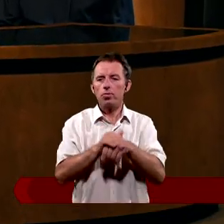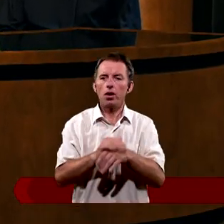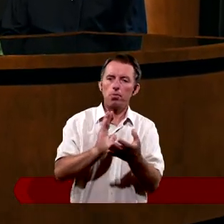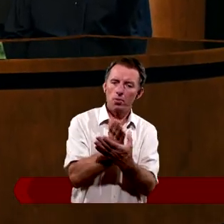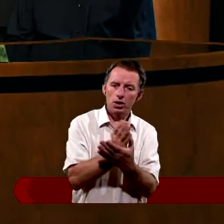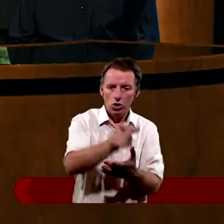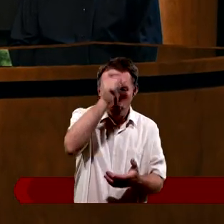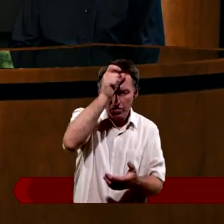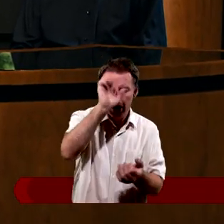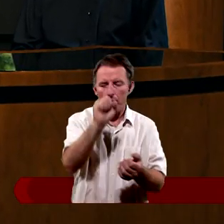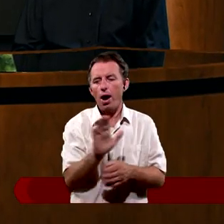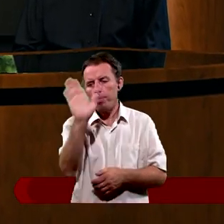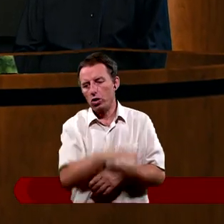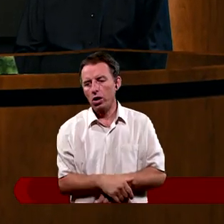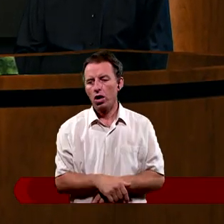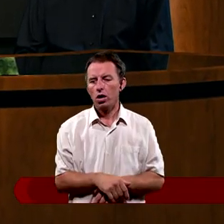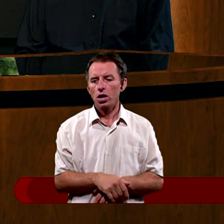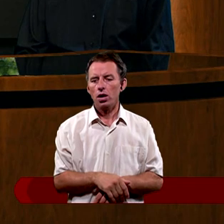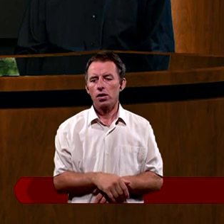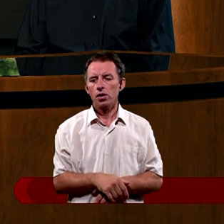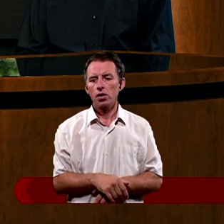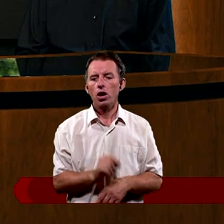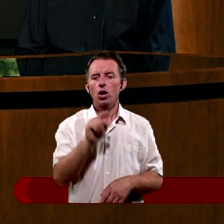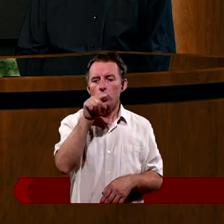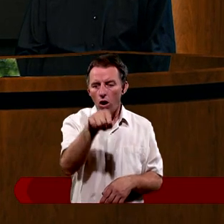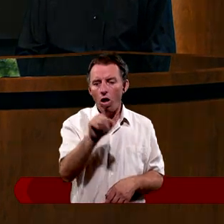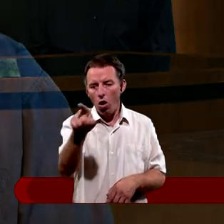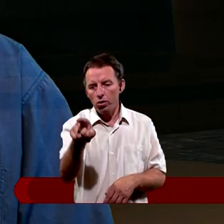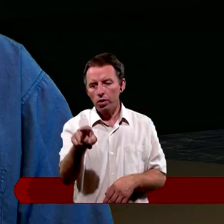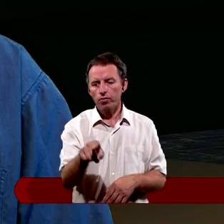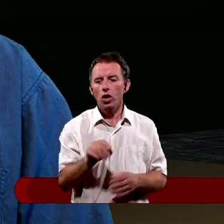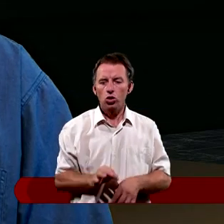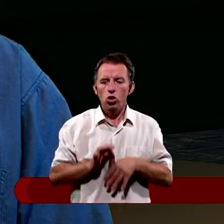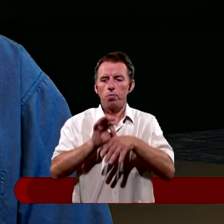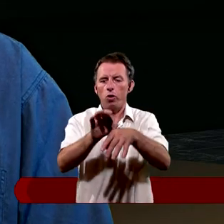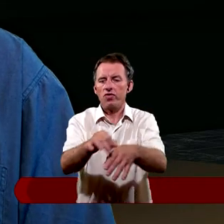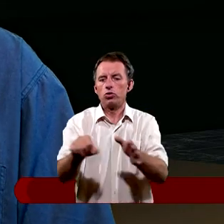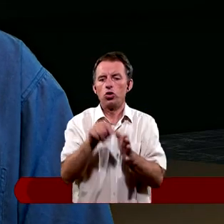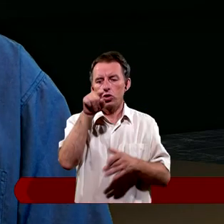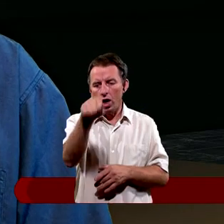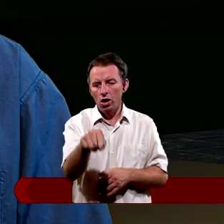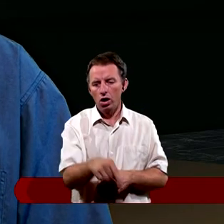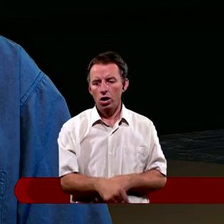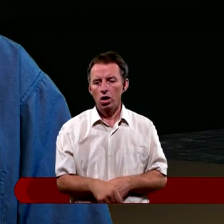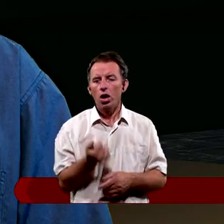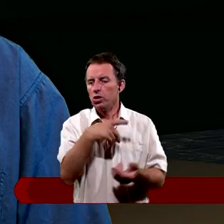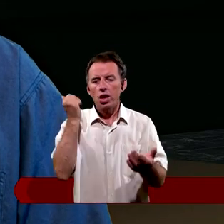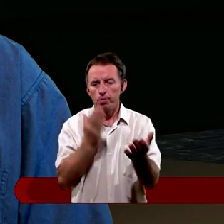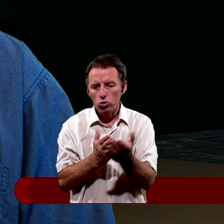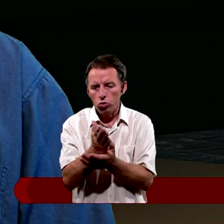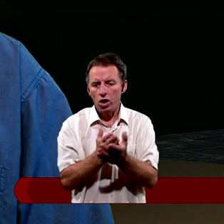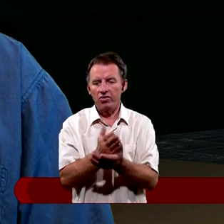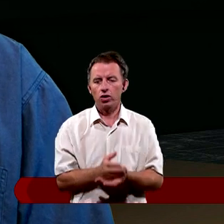między człowiekiem a Bogiem, bo w zasadzie to on doprowadził do tego, że człowiek wypowiedział Bogu